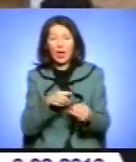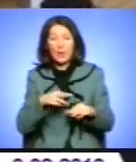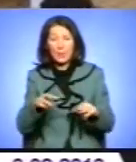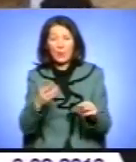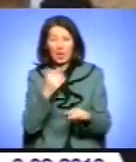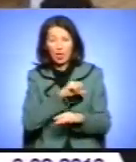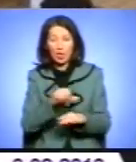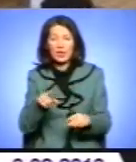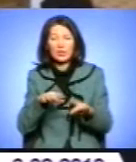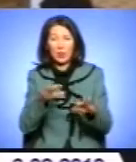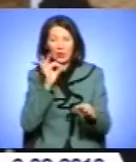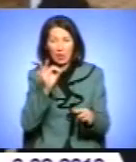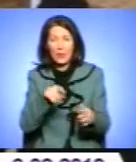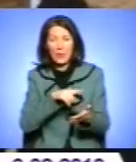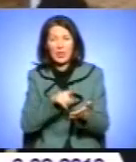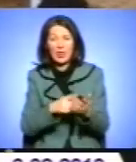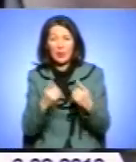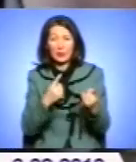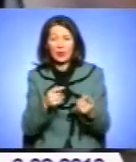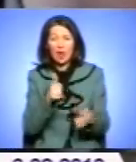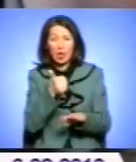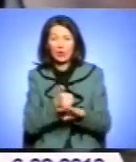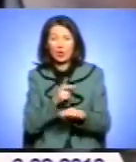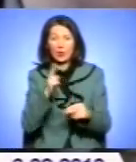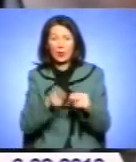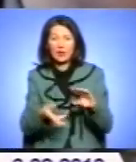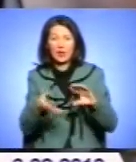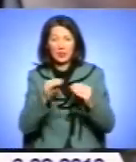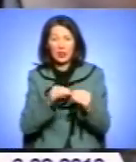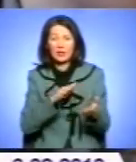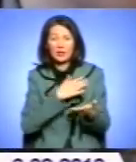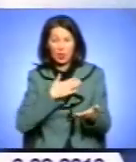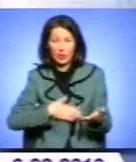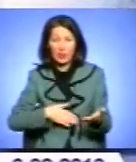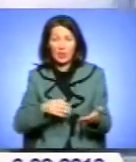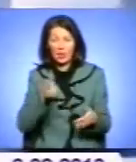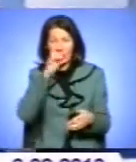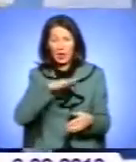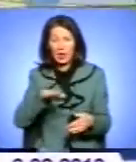Головне, щоб кінцеві результати задовольнили і країни Митного Союзу, і нашу державу.